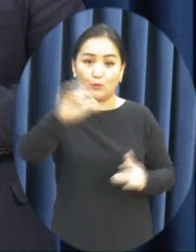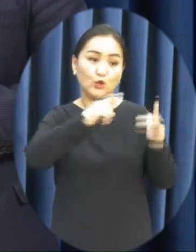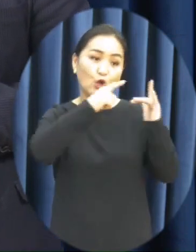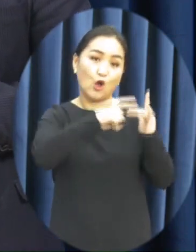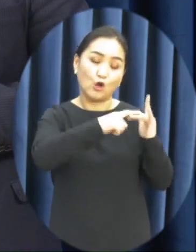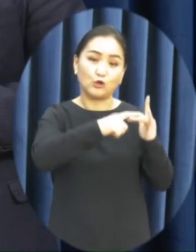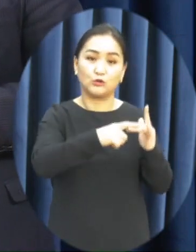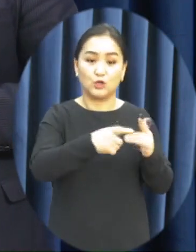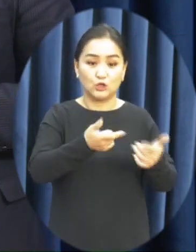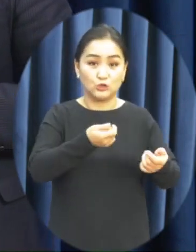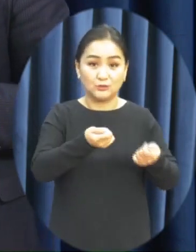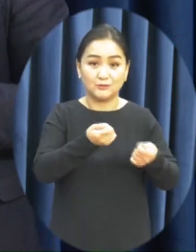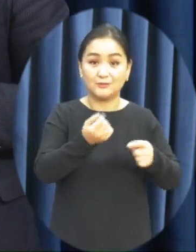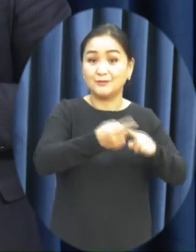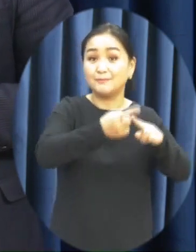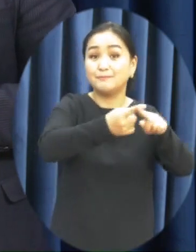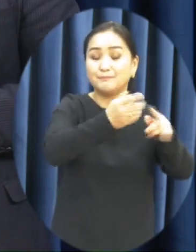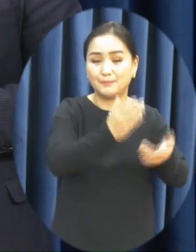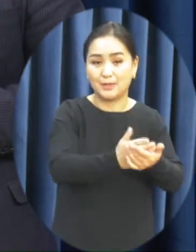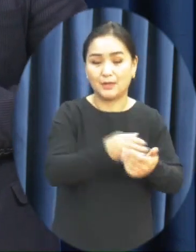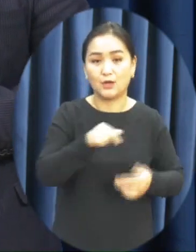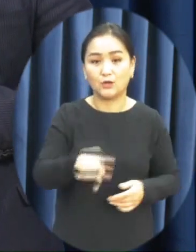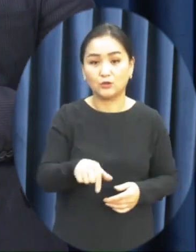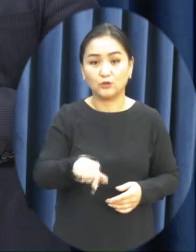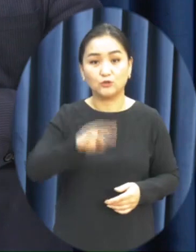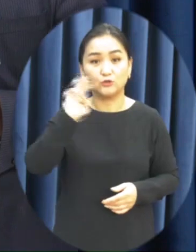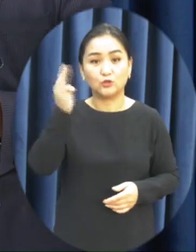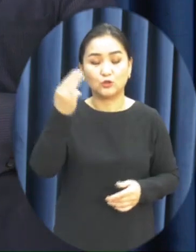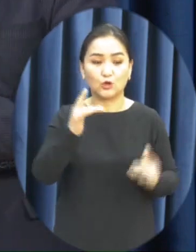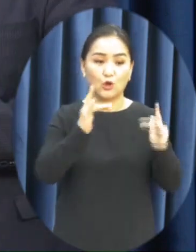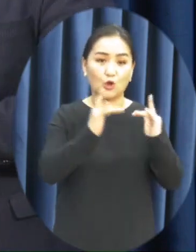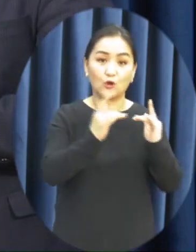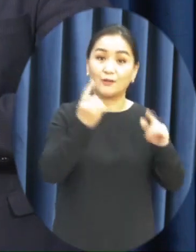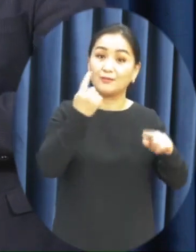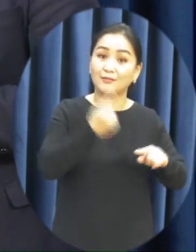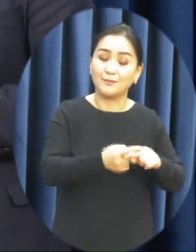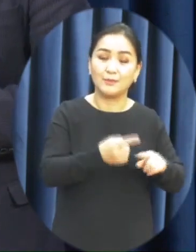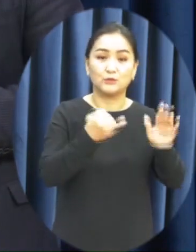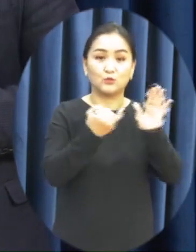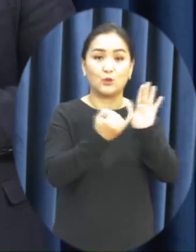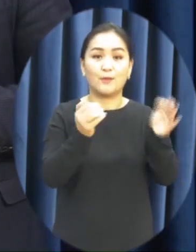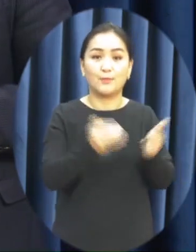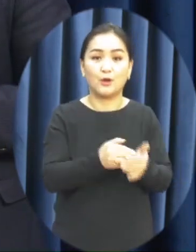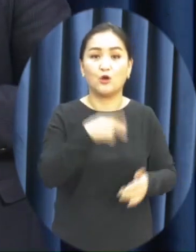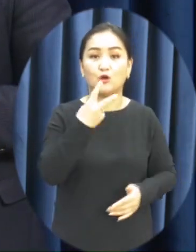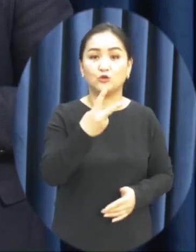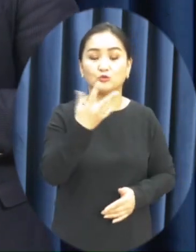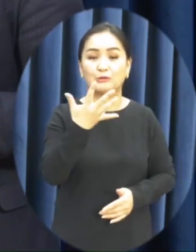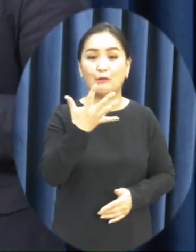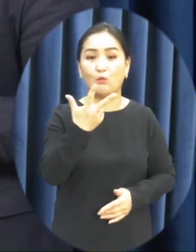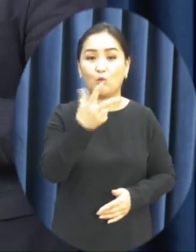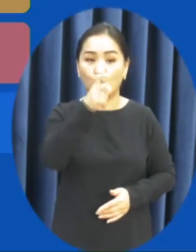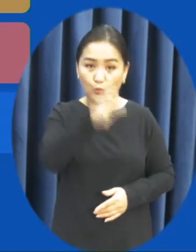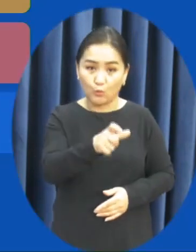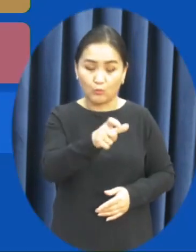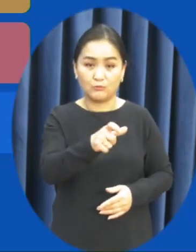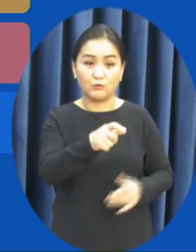སཧ ཟིལ གསེམ མཐུག པའི གསེད ནགོས གསེལ གསེལ ཁག གསེལ